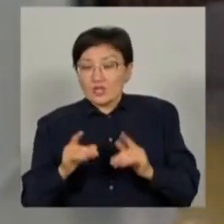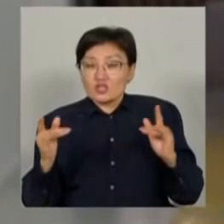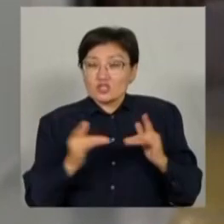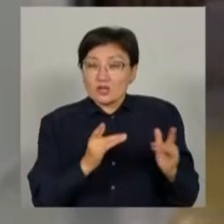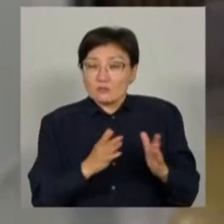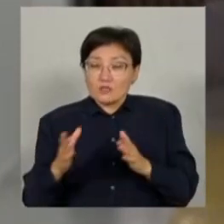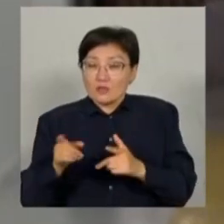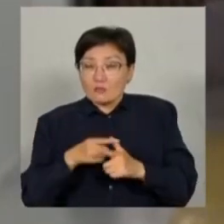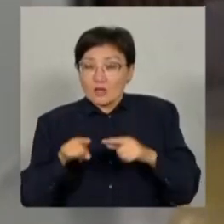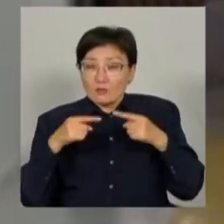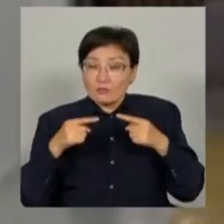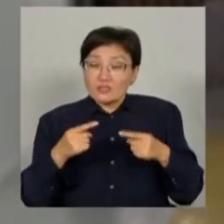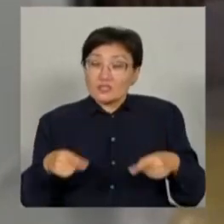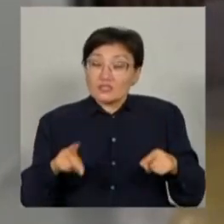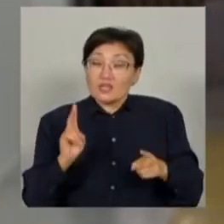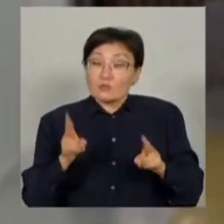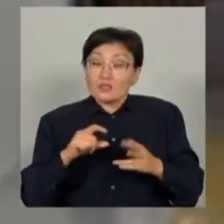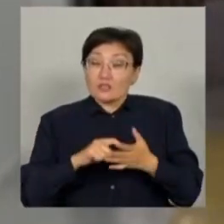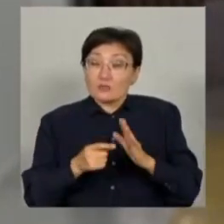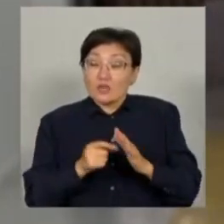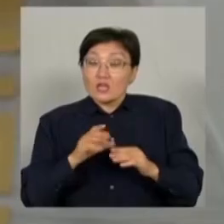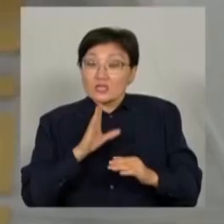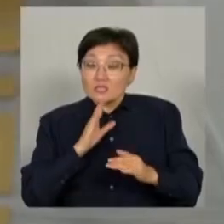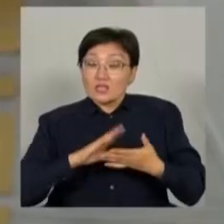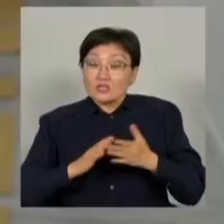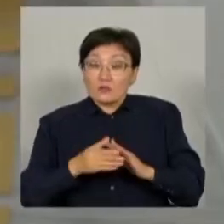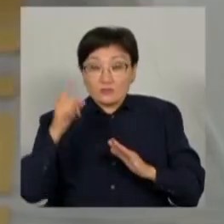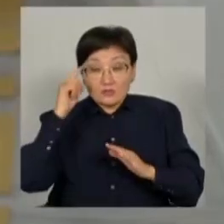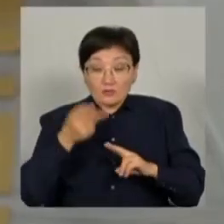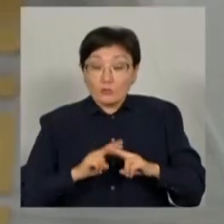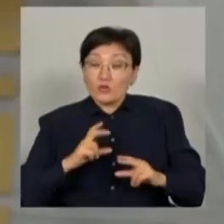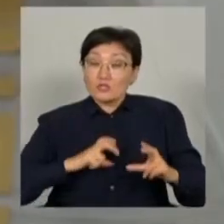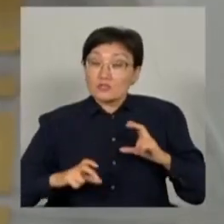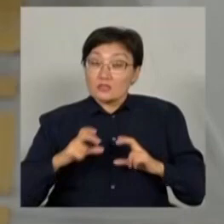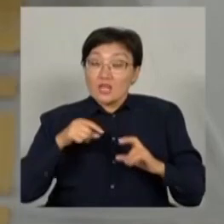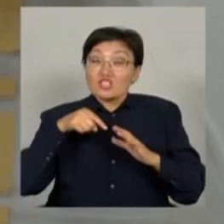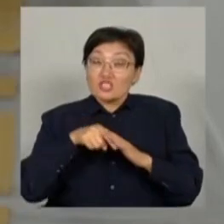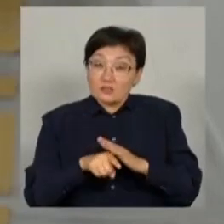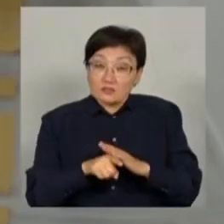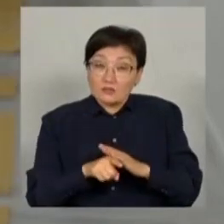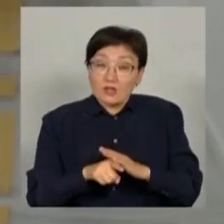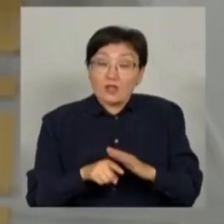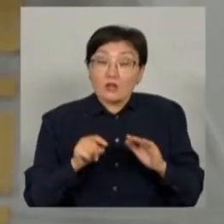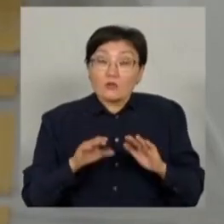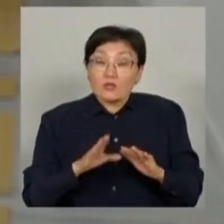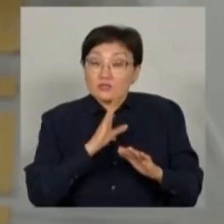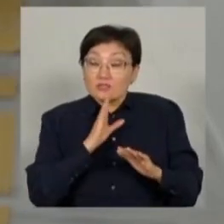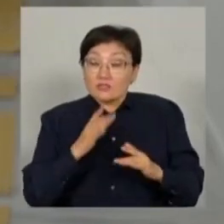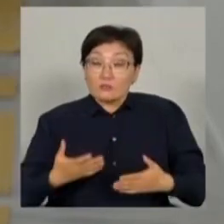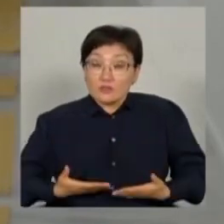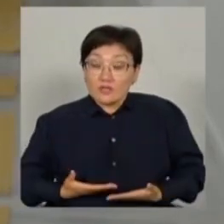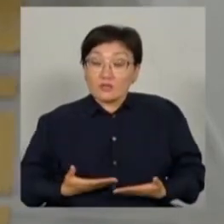жатақханада, біресе асханада. Сол қыздардың жағдайын ойлап, осы университеттің қабырғасын. Ана қыздар тұрып